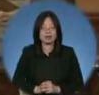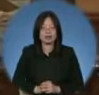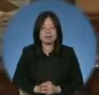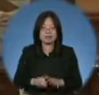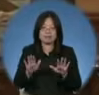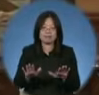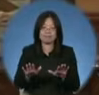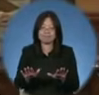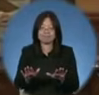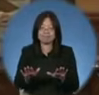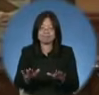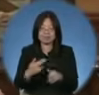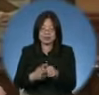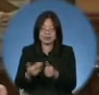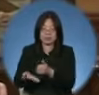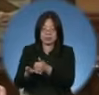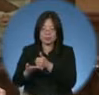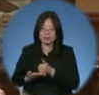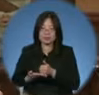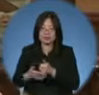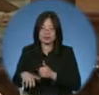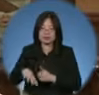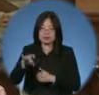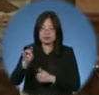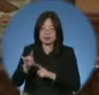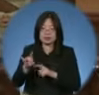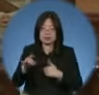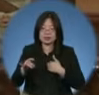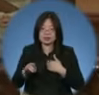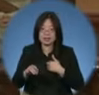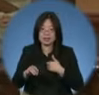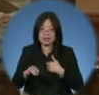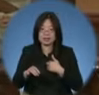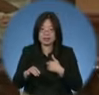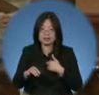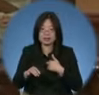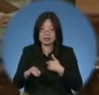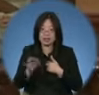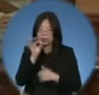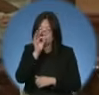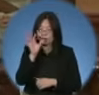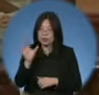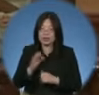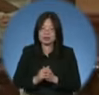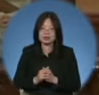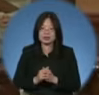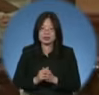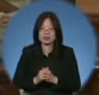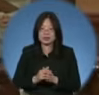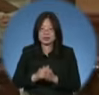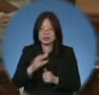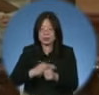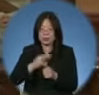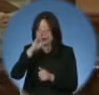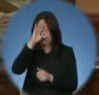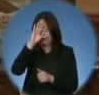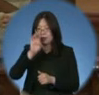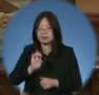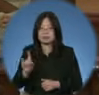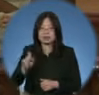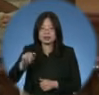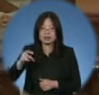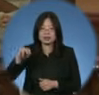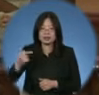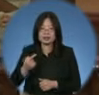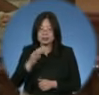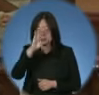오늘 우리 선생님 모시고 초반부에 제가 좀 불가피하게 선생님 앓고 계신 파킨슨병 얘기